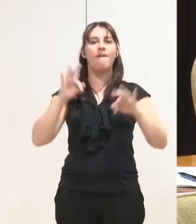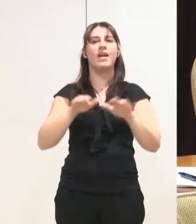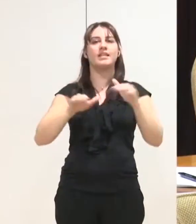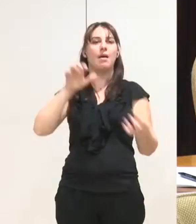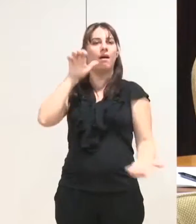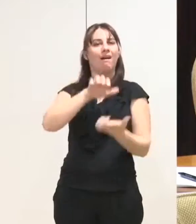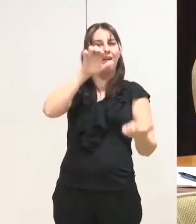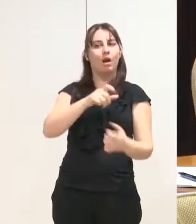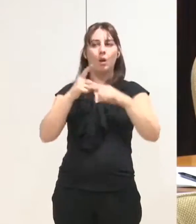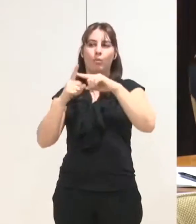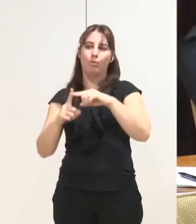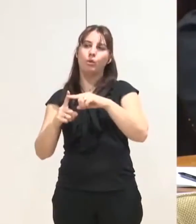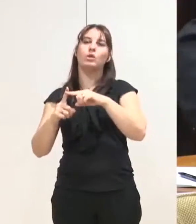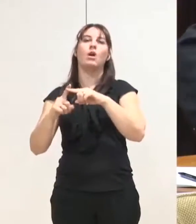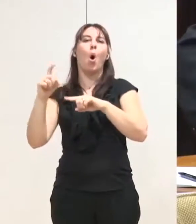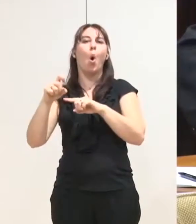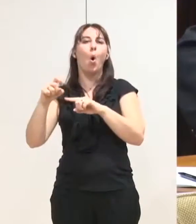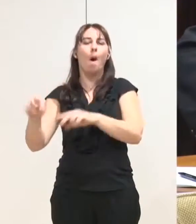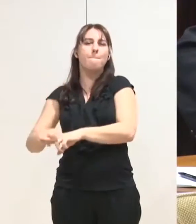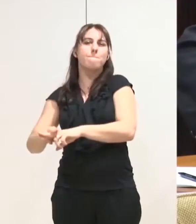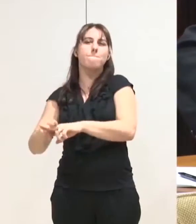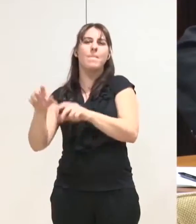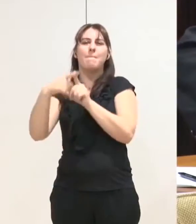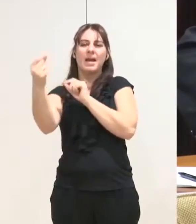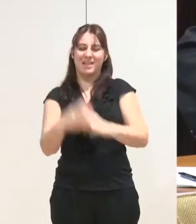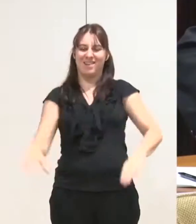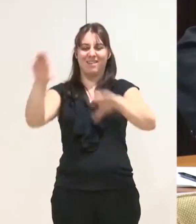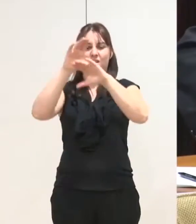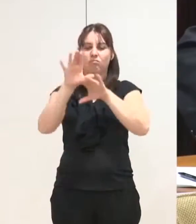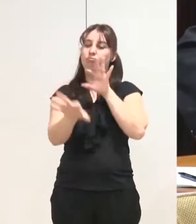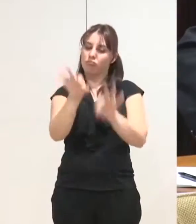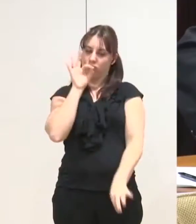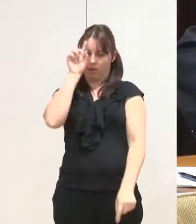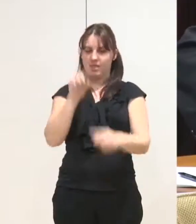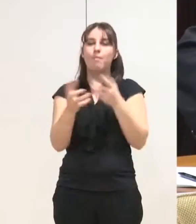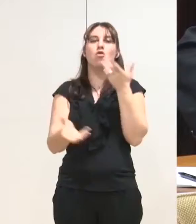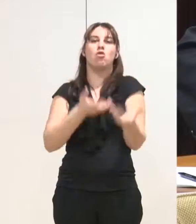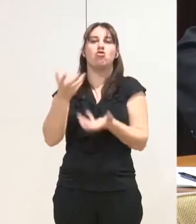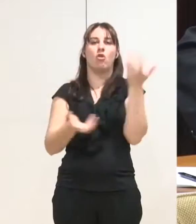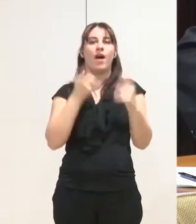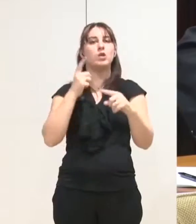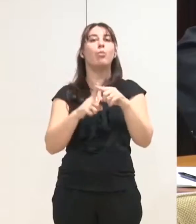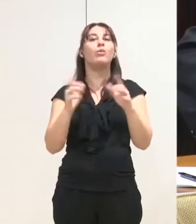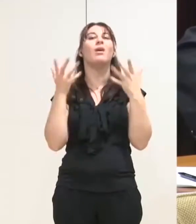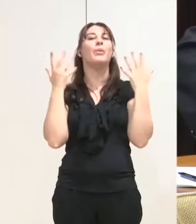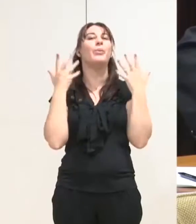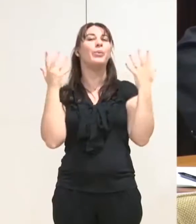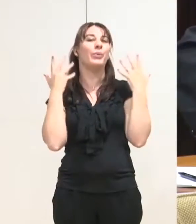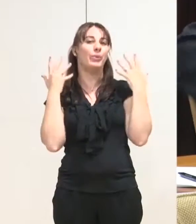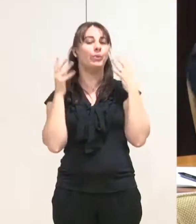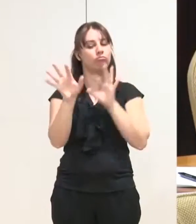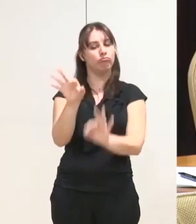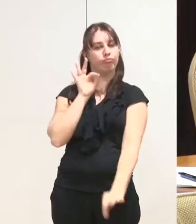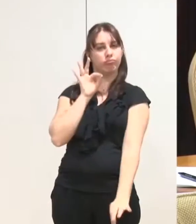couplé au réseau d'Exor de la Presqu'île a été choisi comme solution de base pour le chauffage et le rafraîchissement.